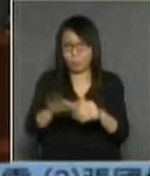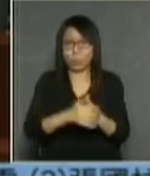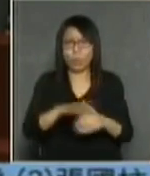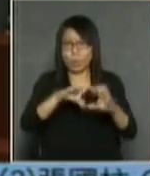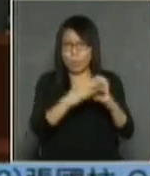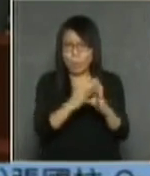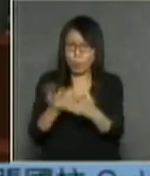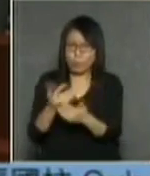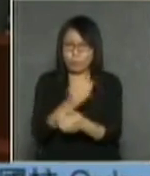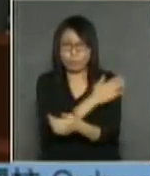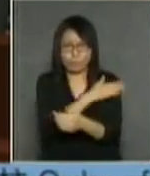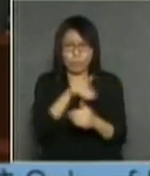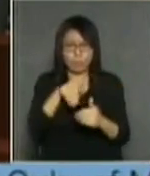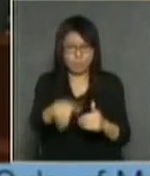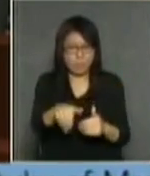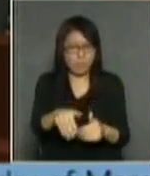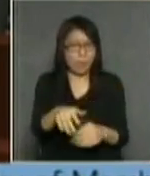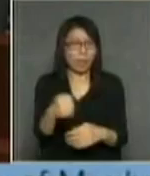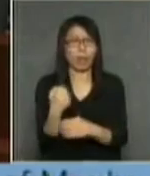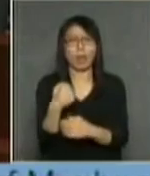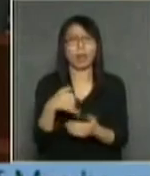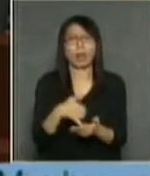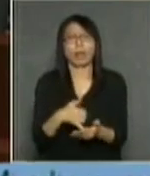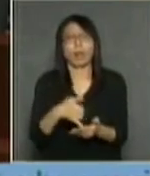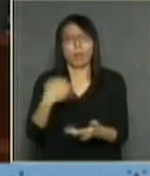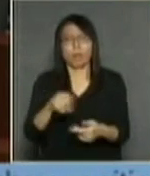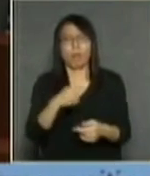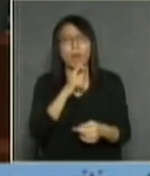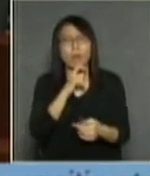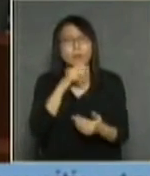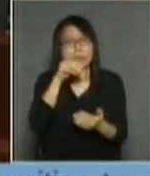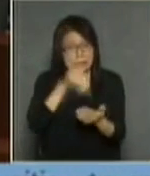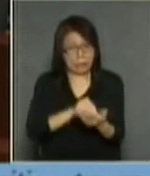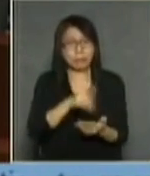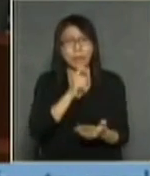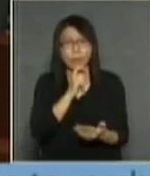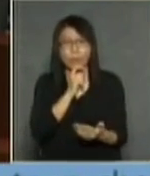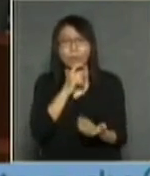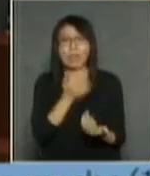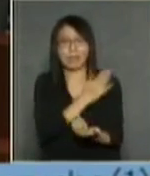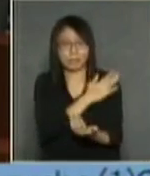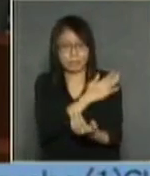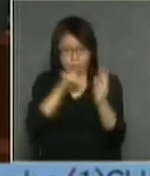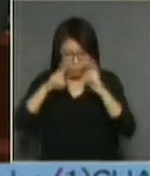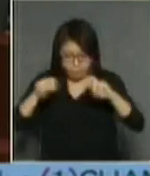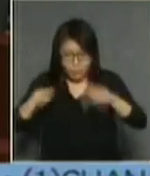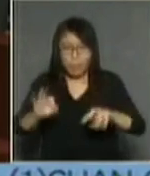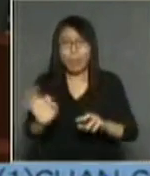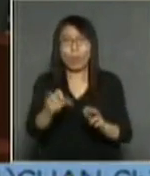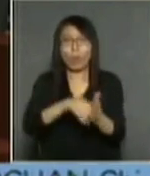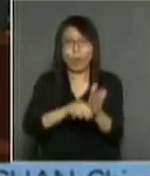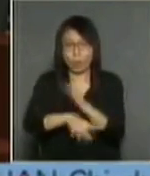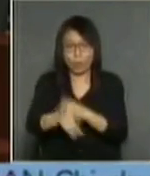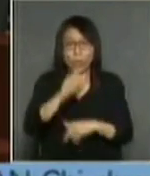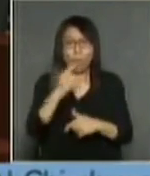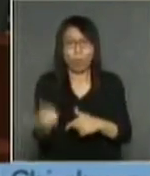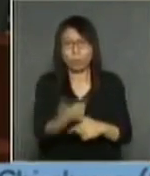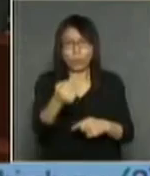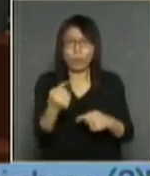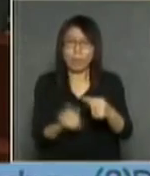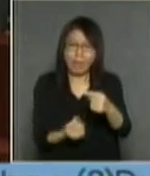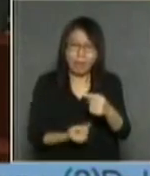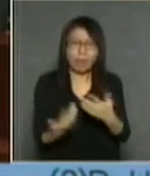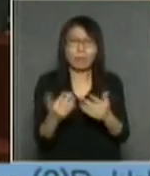把关不力，任由有规定但是没有检定的漏洞存在，令到数以万计的住